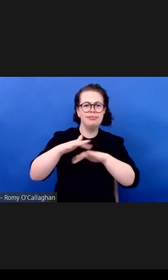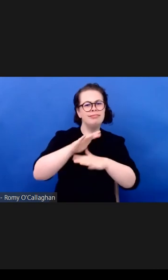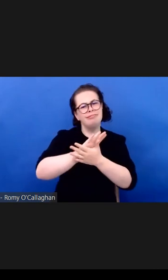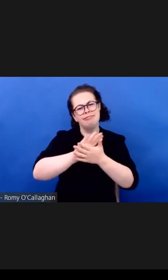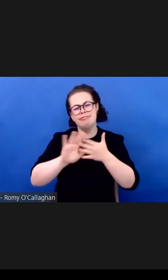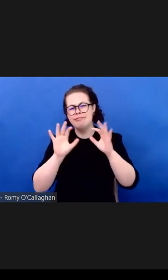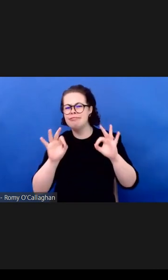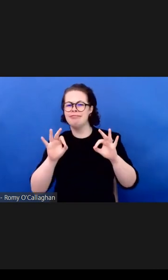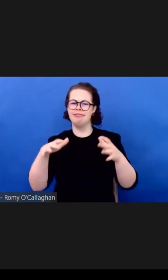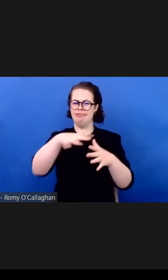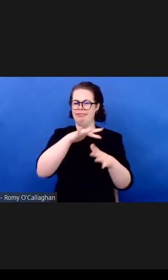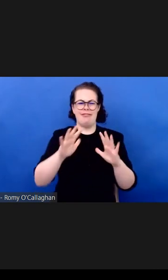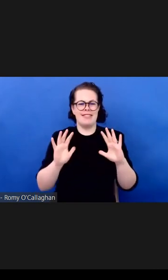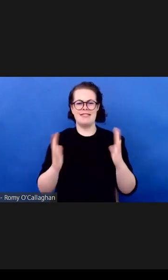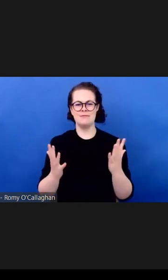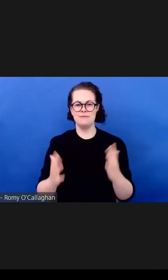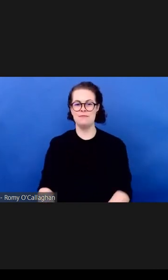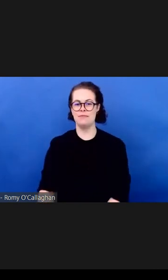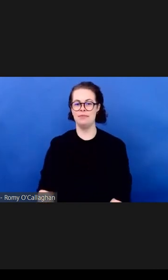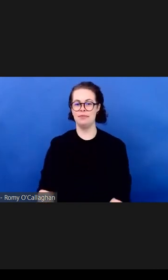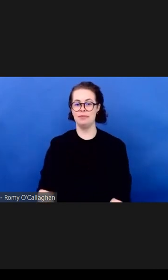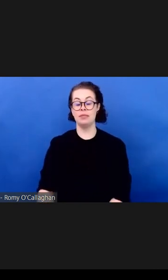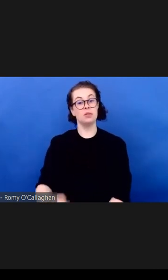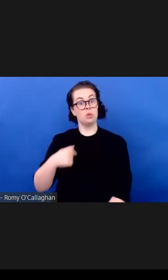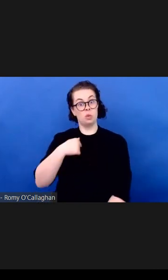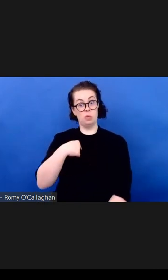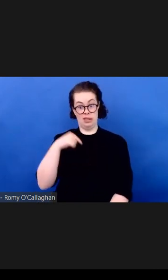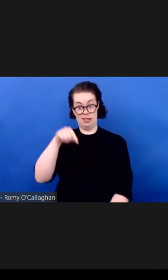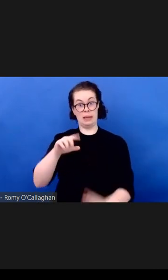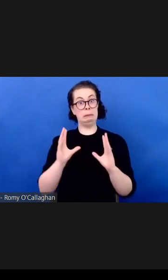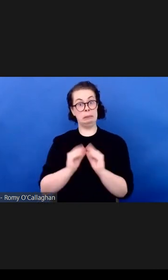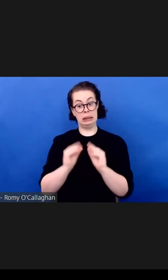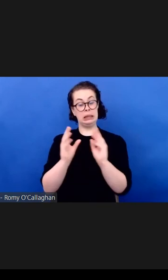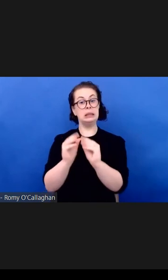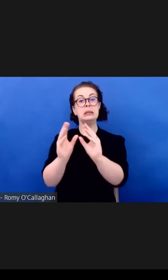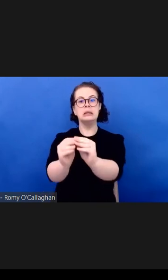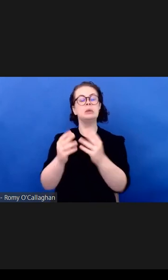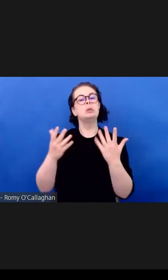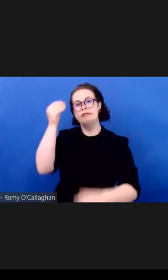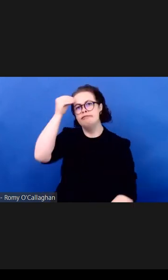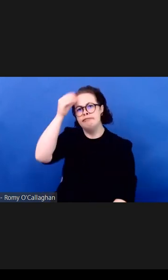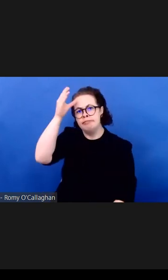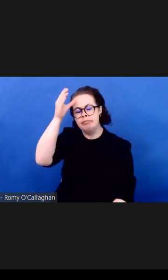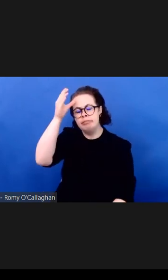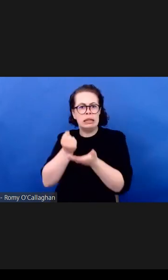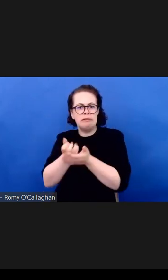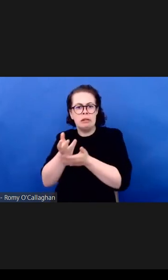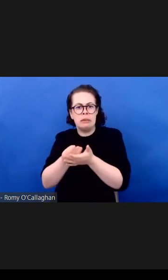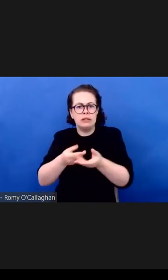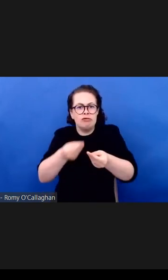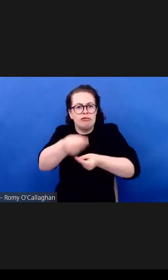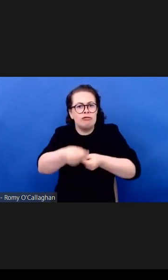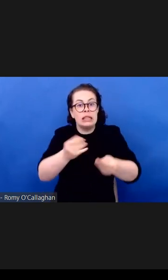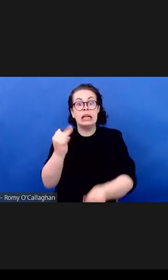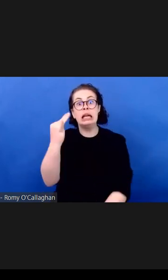করলেন? আমরা আশা দলের যে মিটিং করি সেখানে আসি, তারপরে ফোন নাম্বার কন্ট্যাক্ট নাম্বার নেওয়া